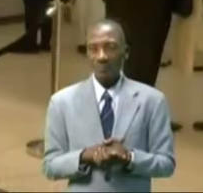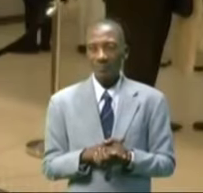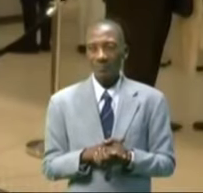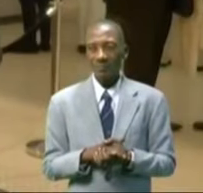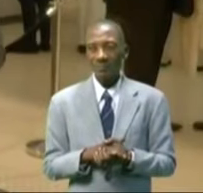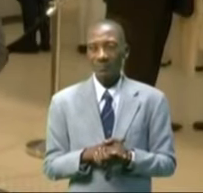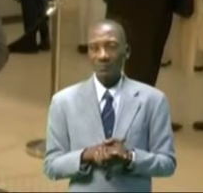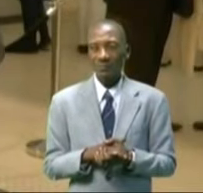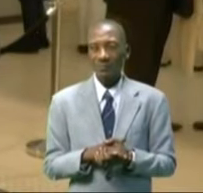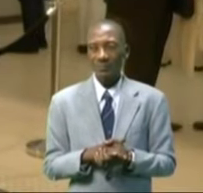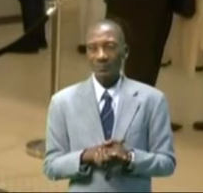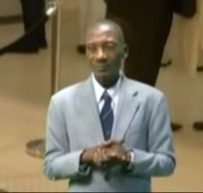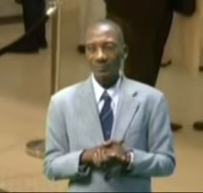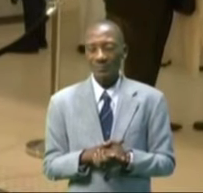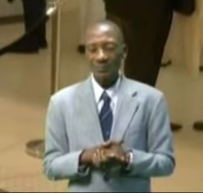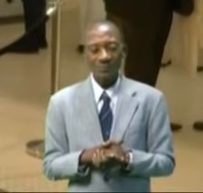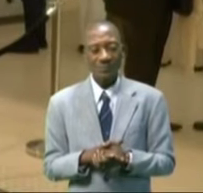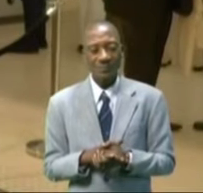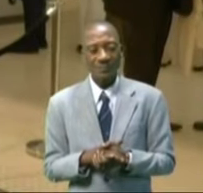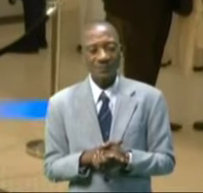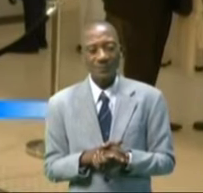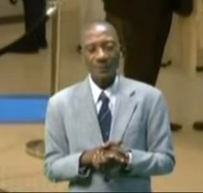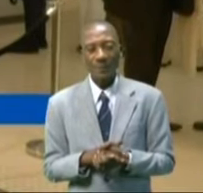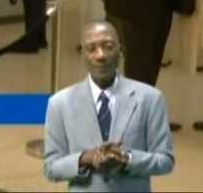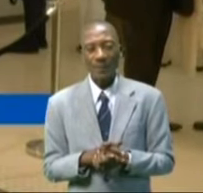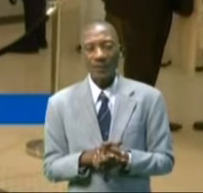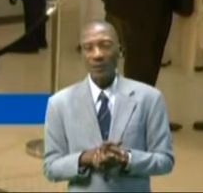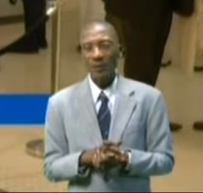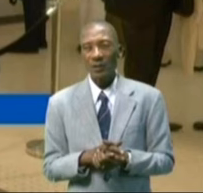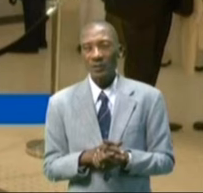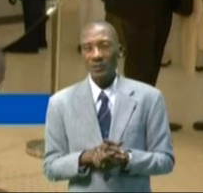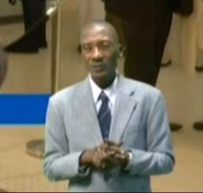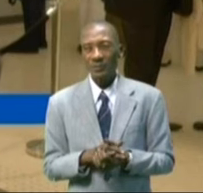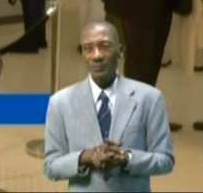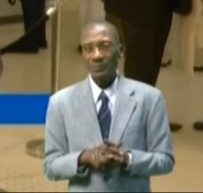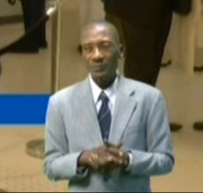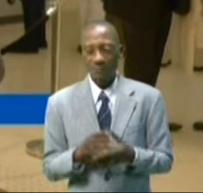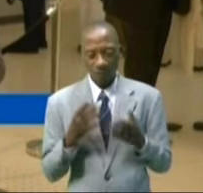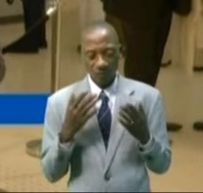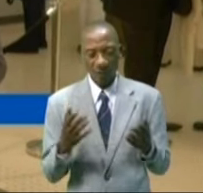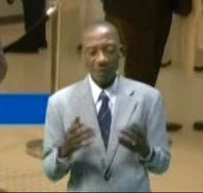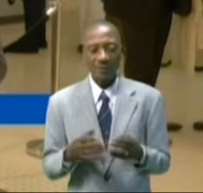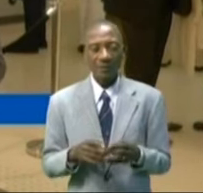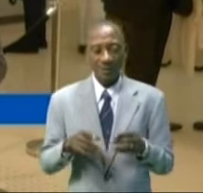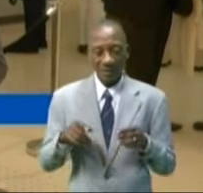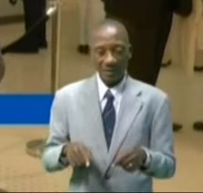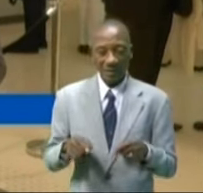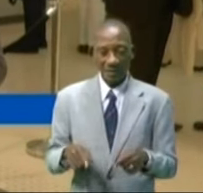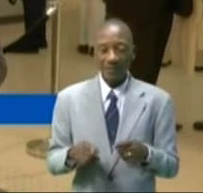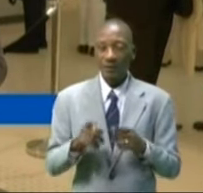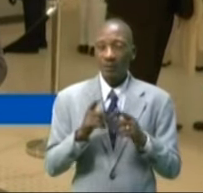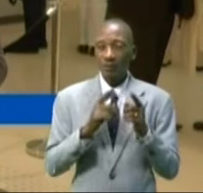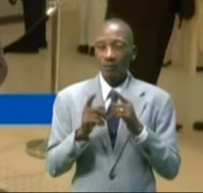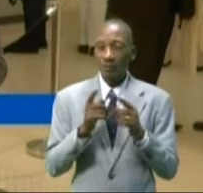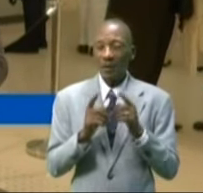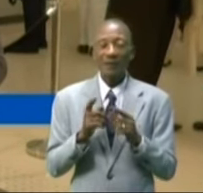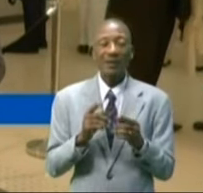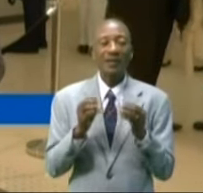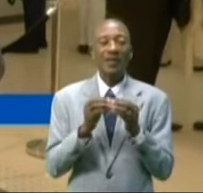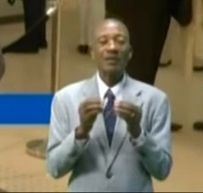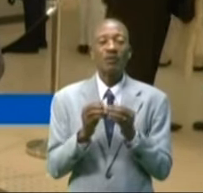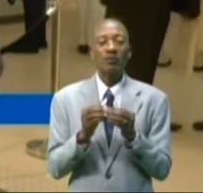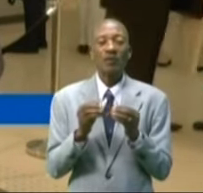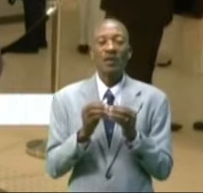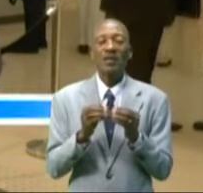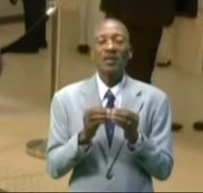C'est bien plus qu'un simple état des lieux sur les investissements français en Afrique qui vient d'être fait ce jour à Paris au cours du grand forum